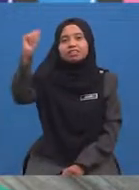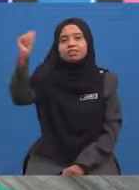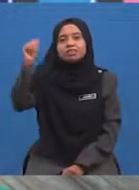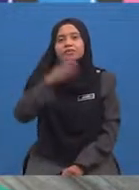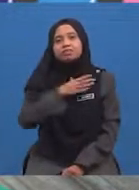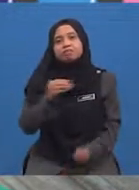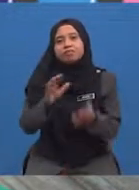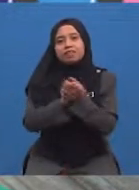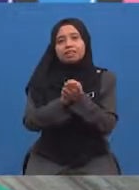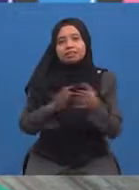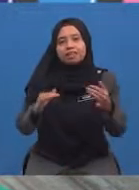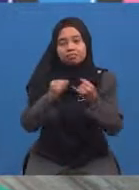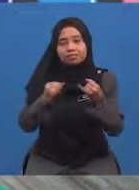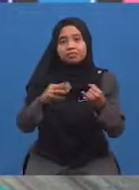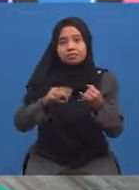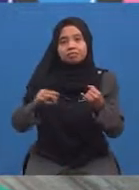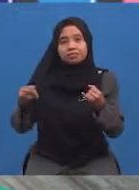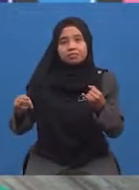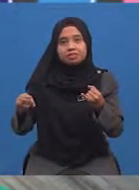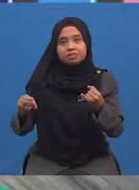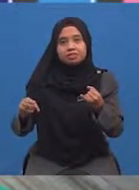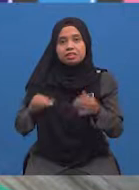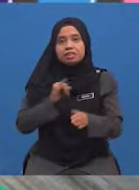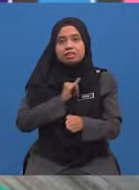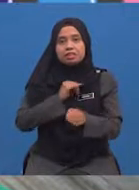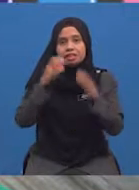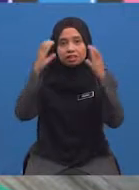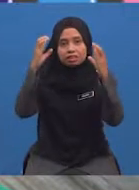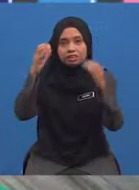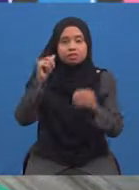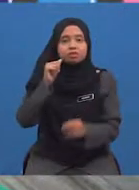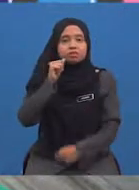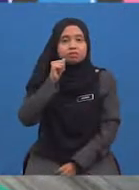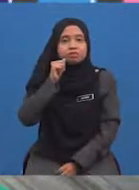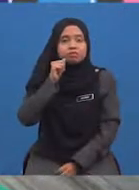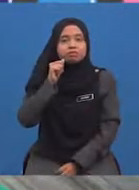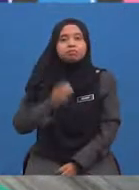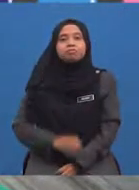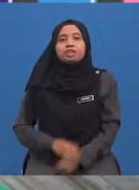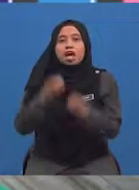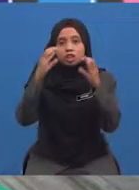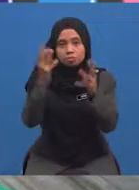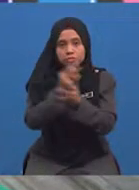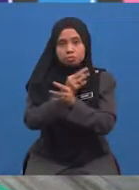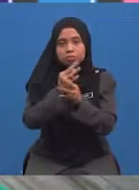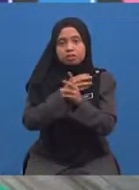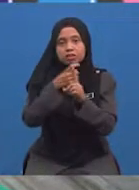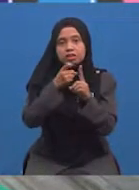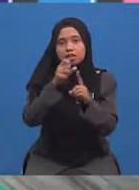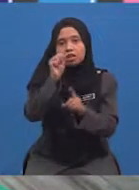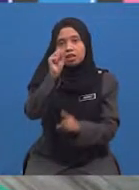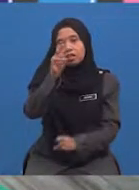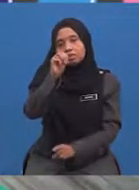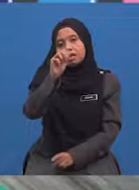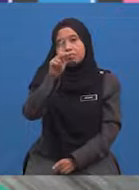Assalamualaikum dan salam sejahtera murid-murid. Saya Cikgu Azlimah binti Ahmad, Cikgu Matematik dari SMK